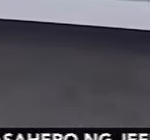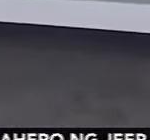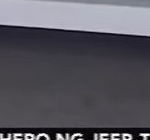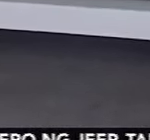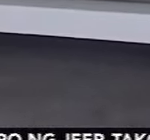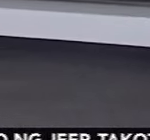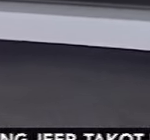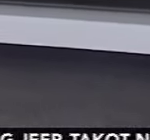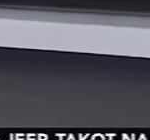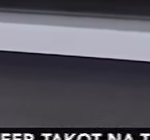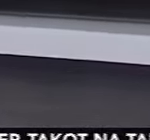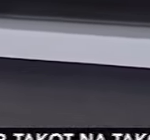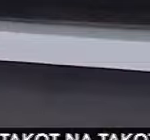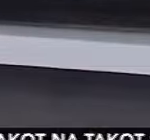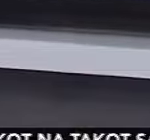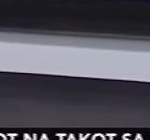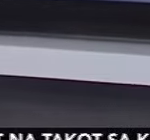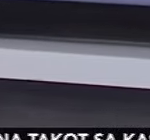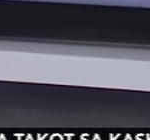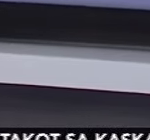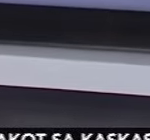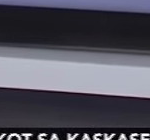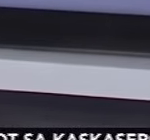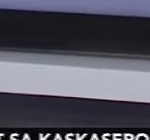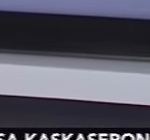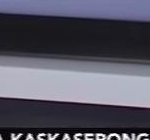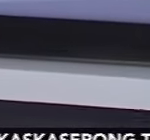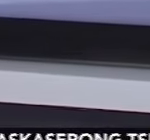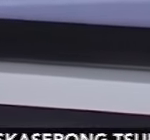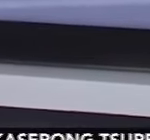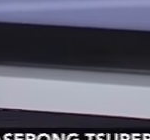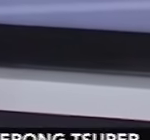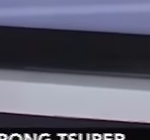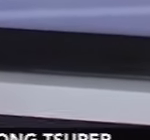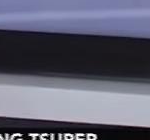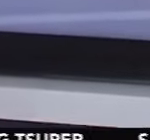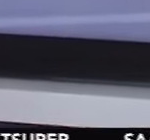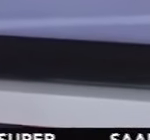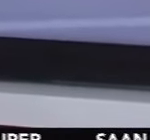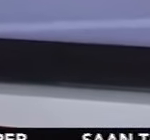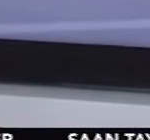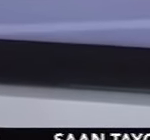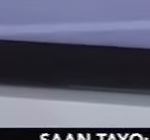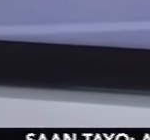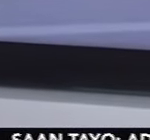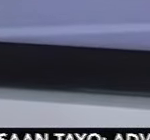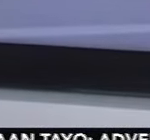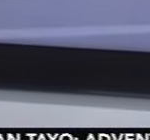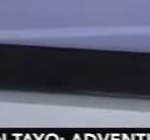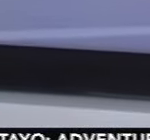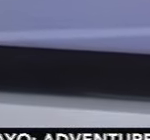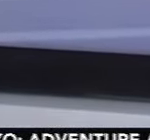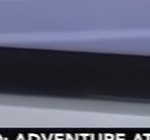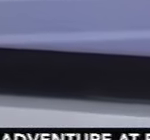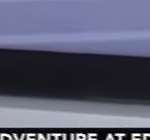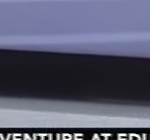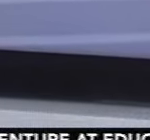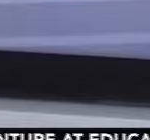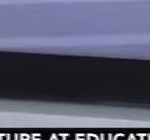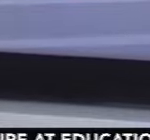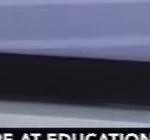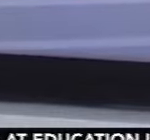Naniniwala si dating Pangulong Rodrigo Duterte na hindi dumaan sa due process ang pagsuspindi ng Malacanang kay Davao del Norte Governor Edwin